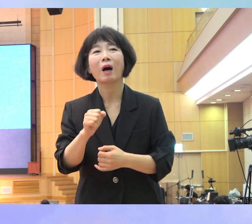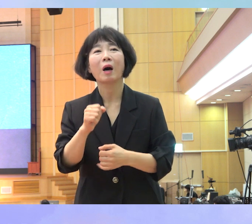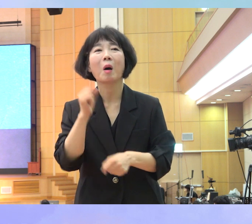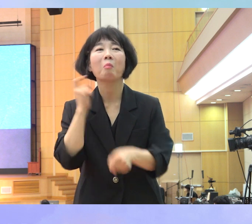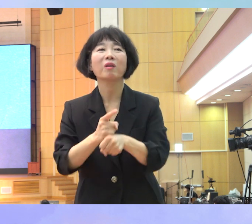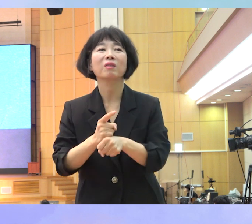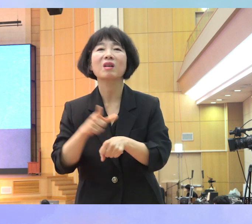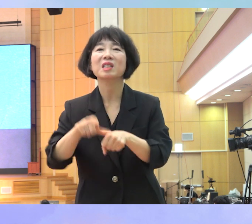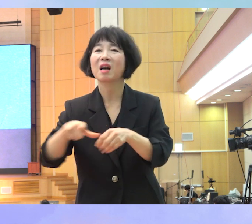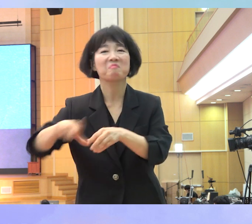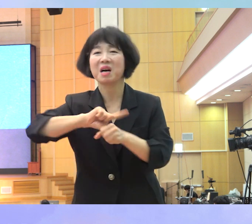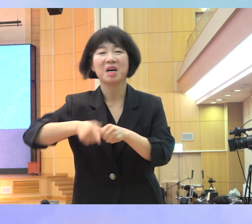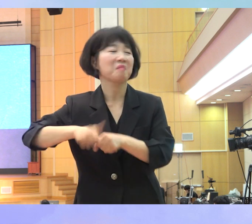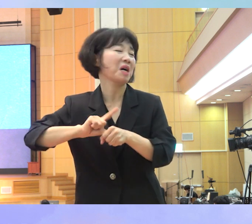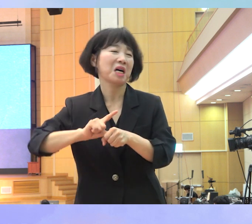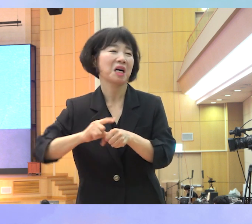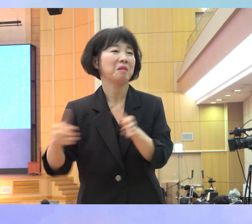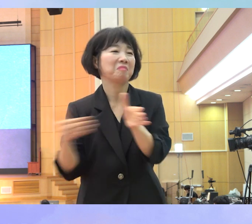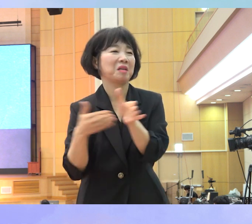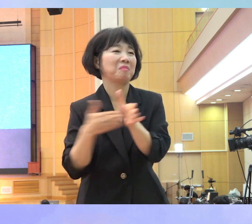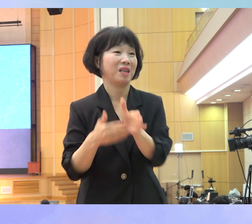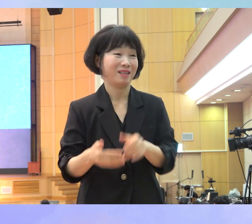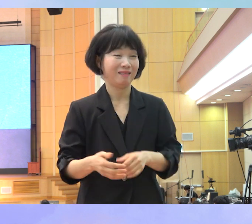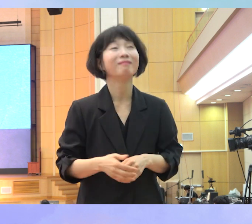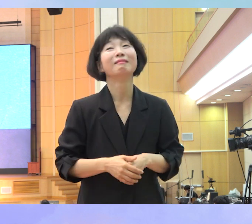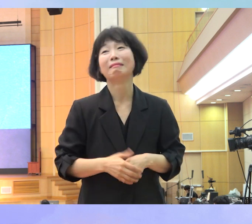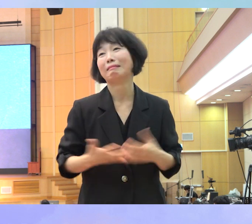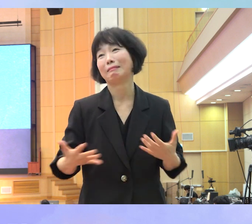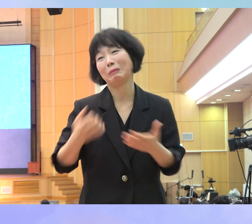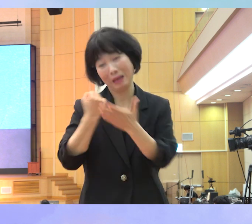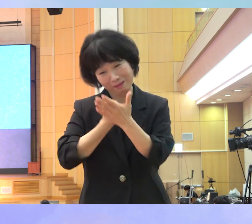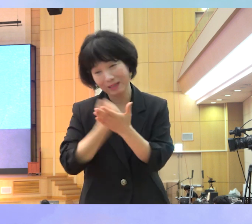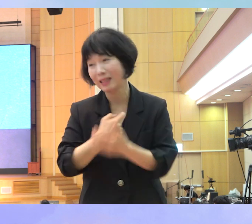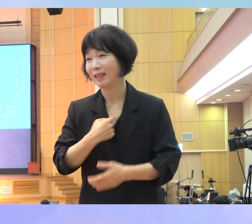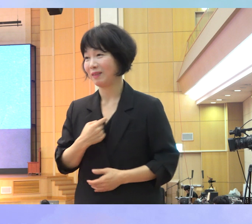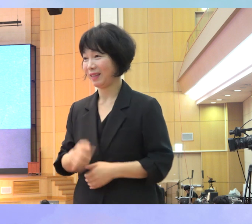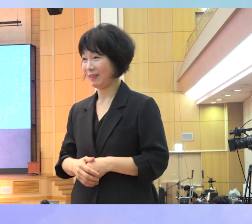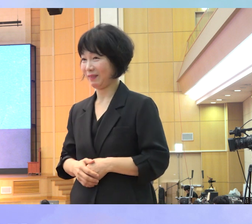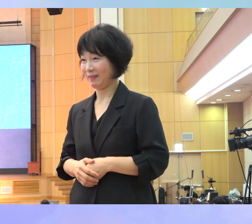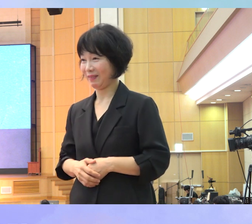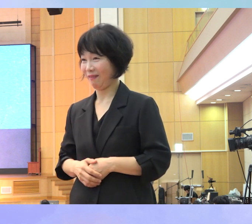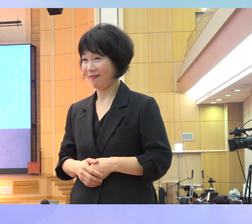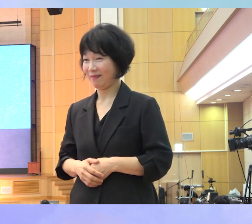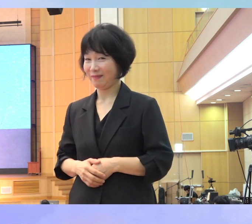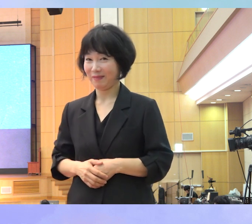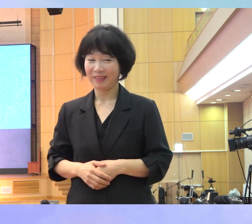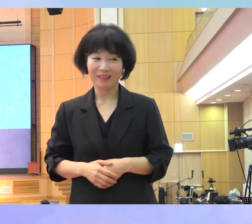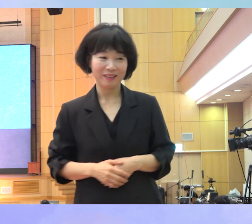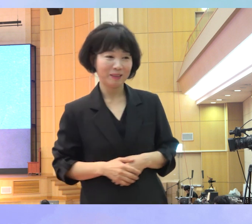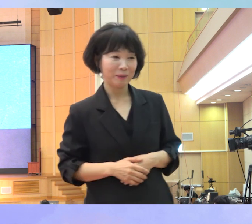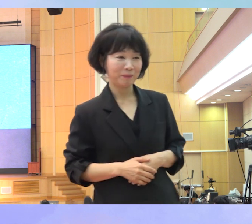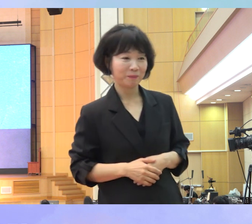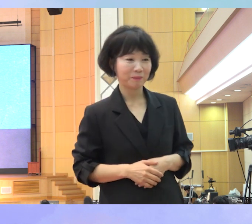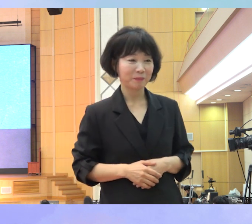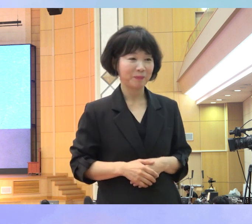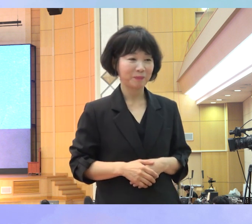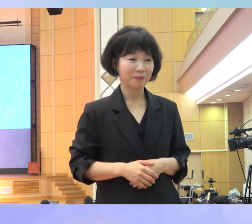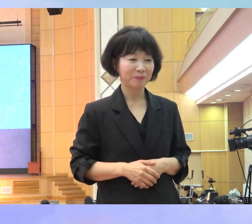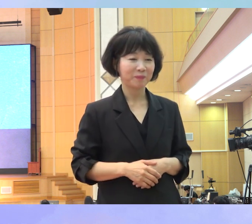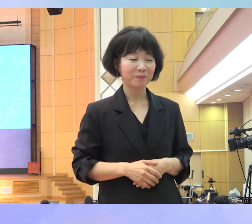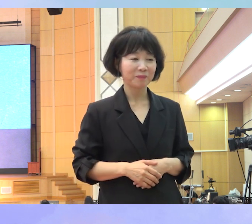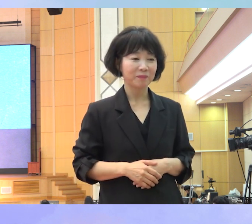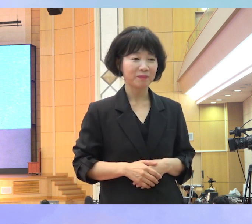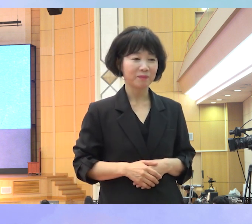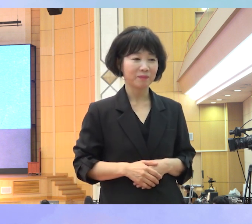못해요. 이제는 못하는데, 그러니까 여러분 이미 하신 분, 이렇게 뭐 가정에서 이미 이제 편하게 말씀하시는 분들은 이제 어쩔 수는 없어요.